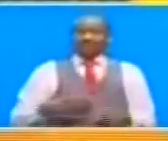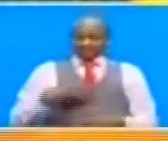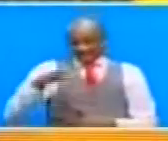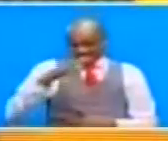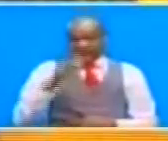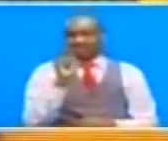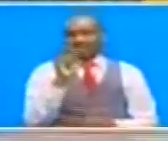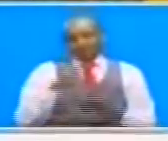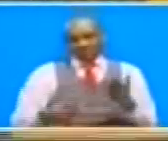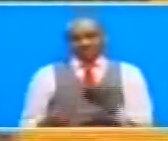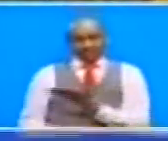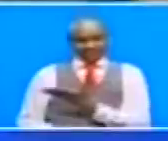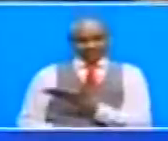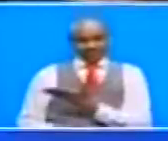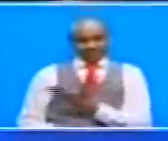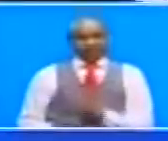makala haya.